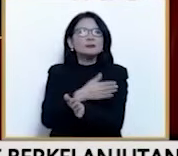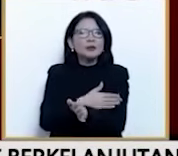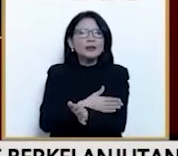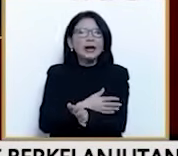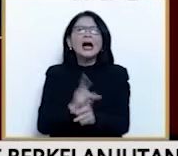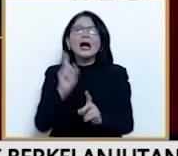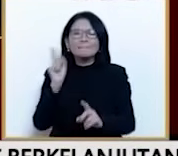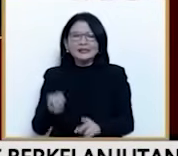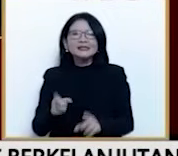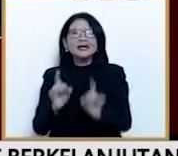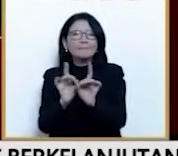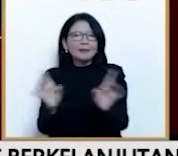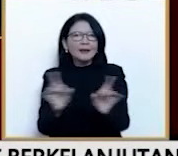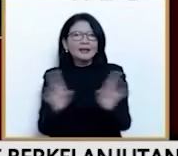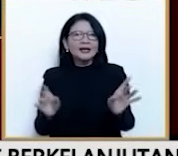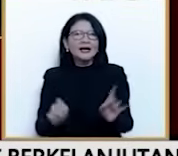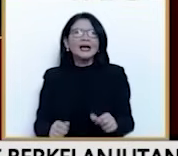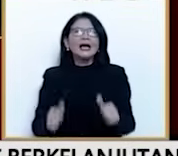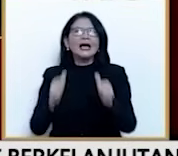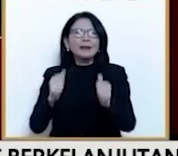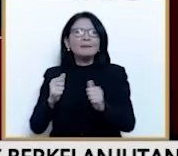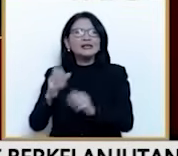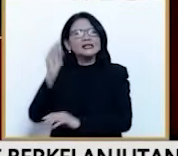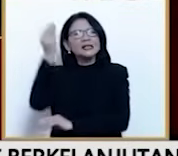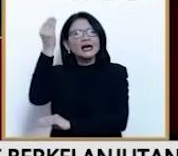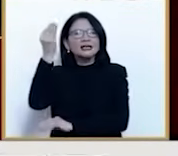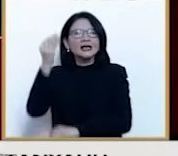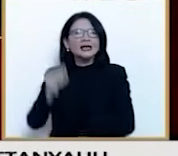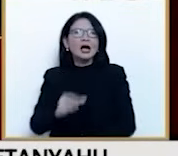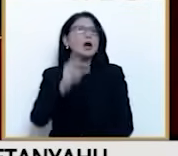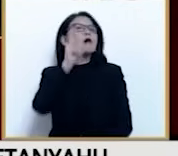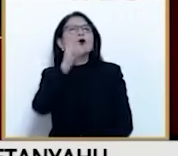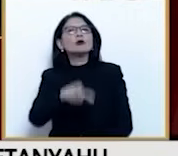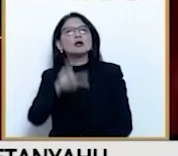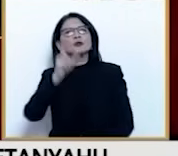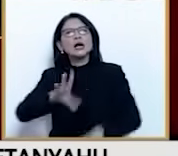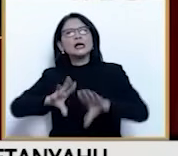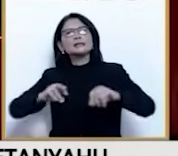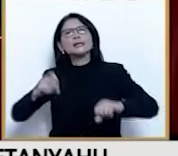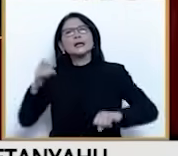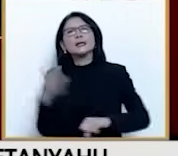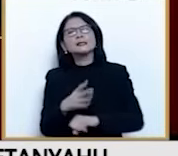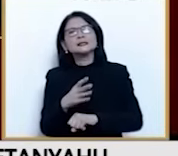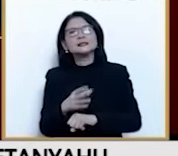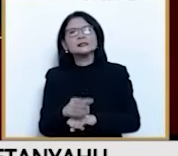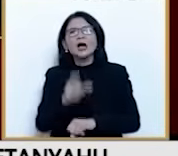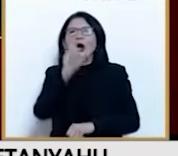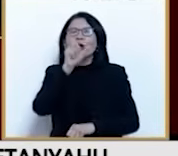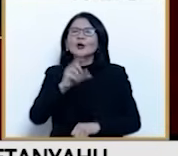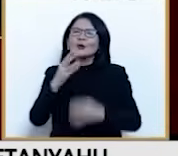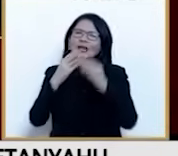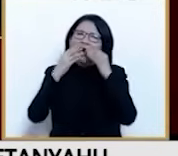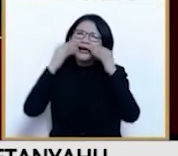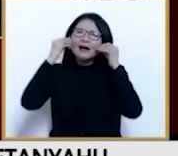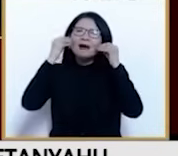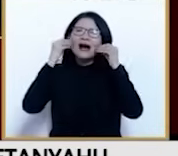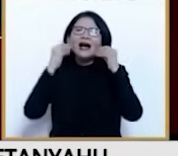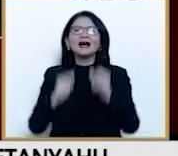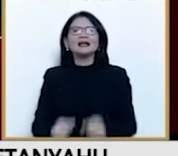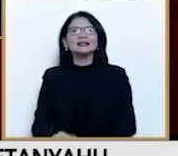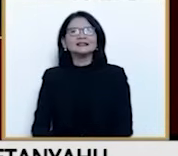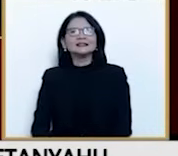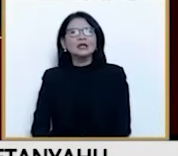ada perbedaan. Itulah hebatnya Jakarta, yang orangnya pekerja keras, orang-orangnya ramah, orang-orangnya